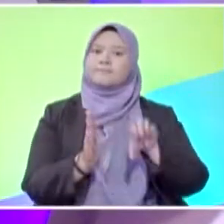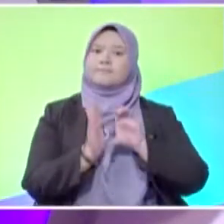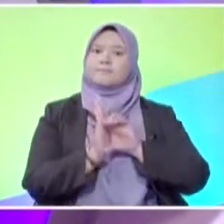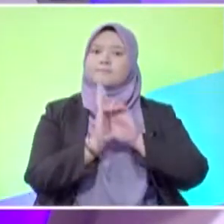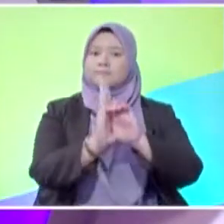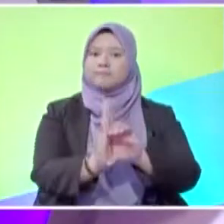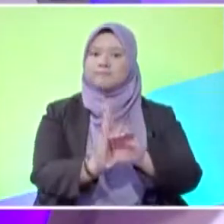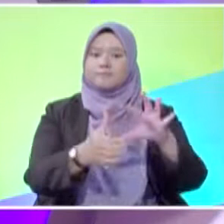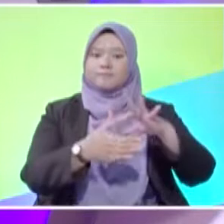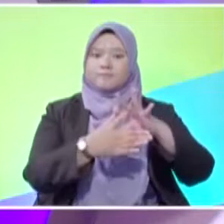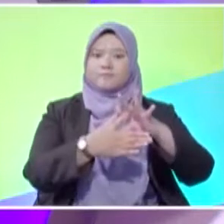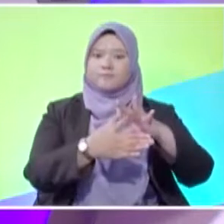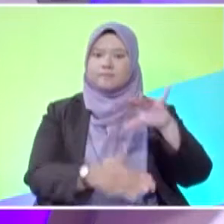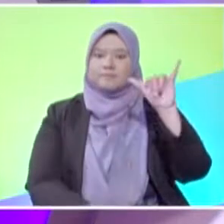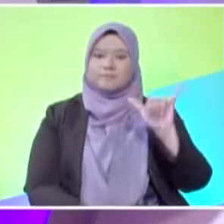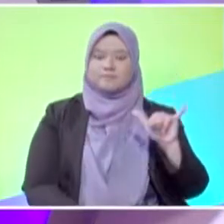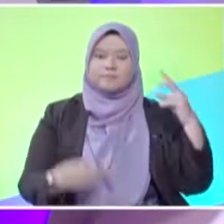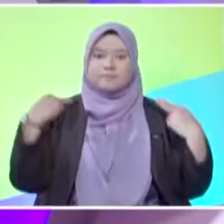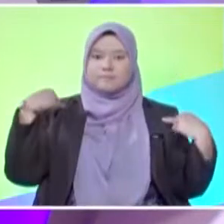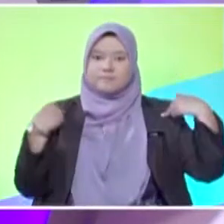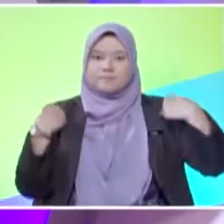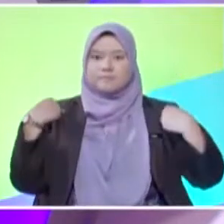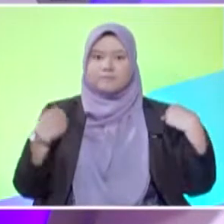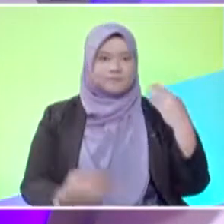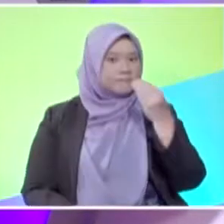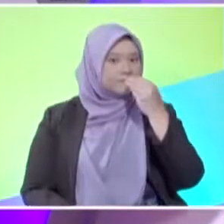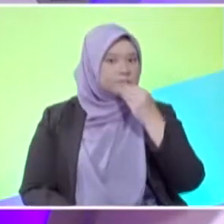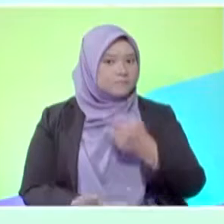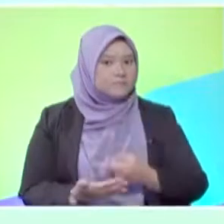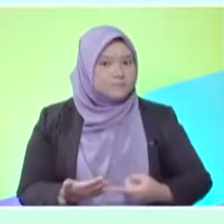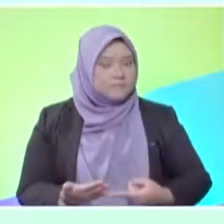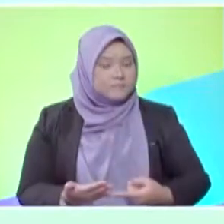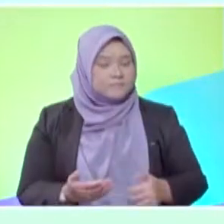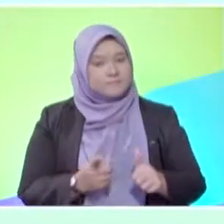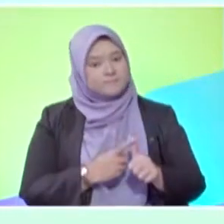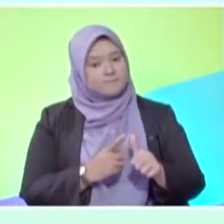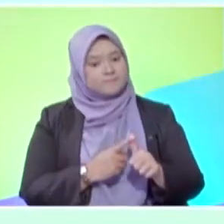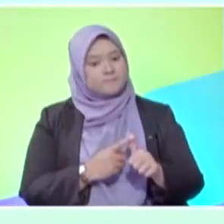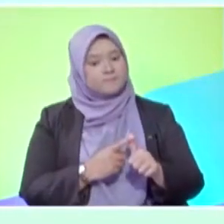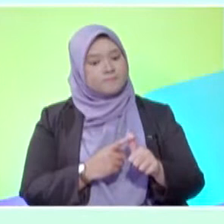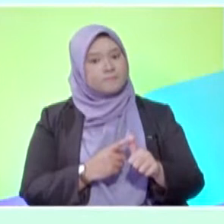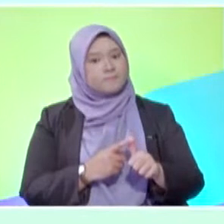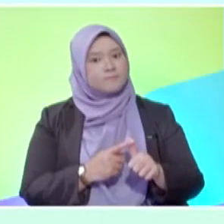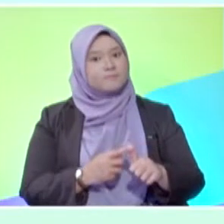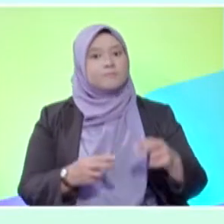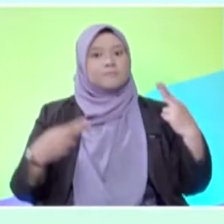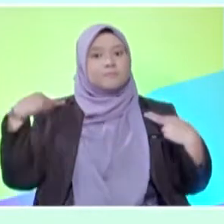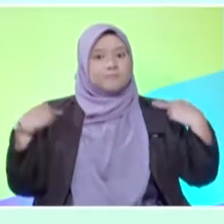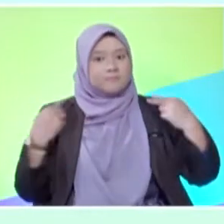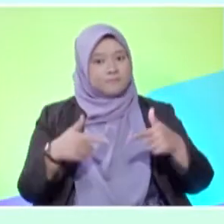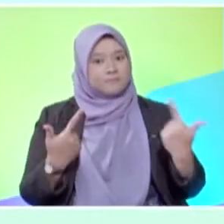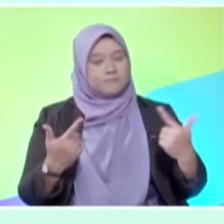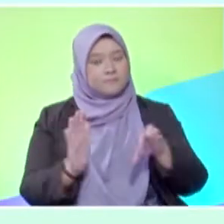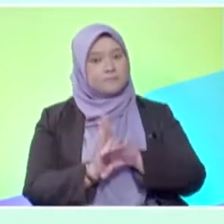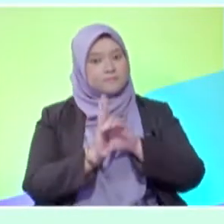high Contohnya seperti ikan ayam yang kedua cacing yang ketiga